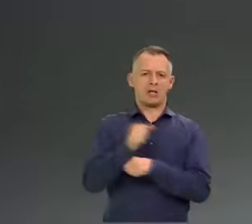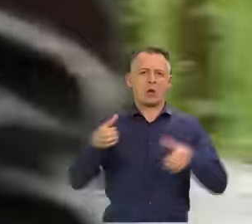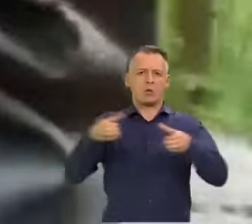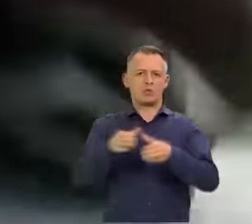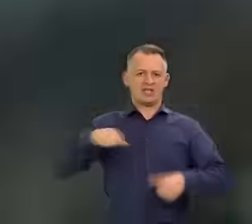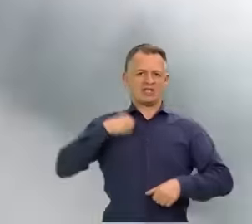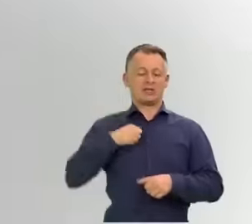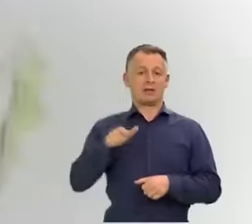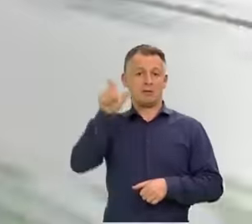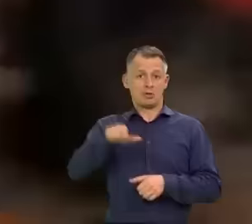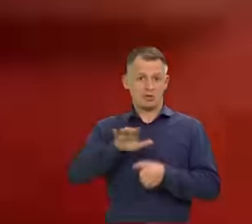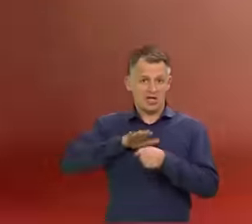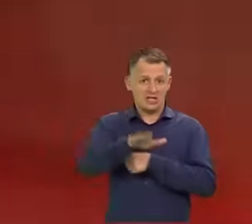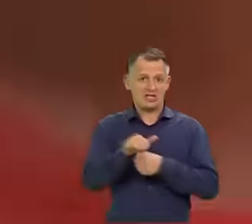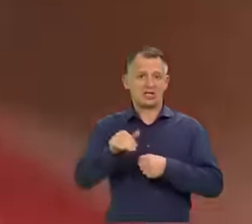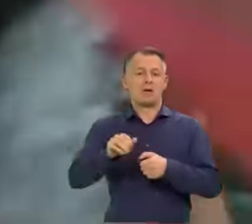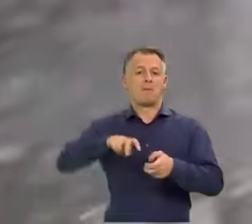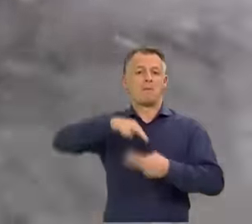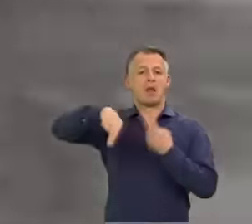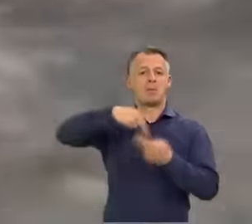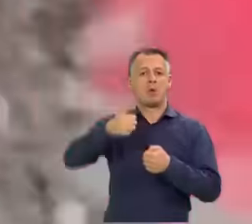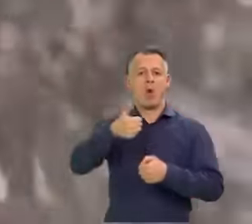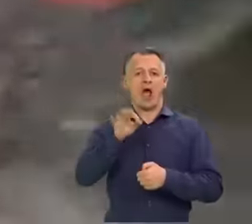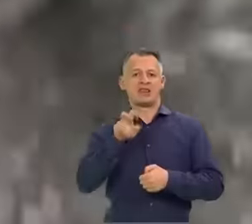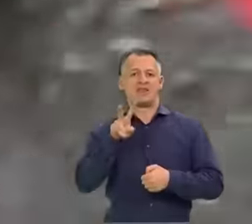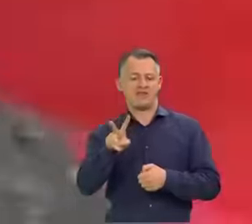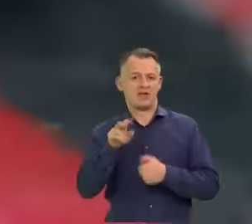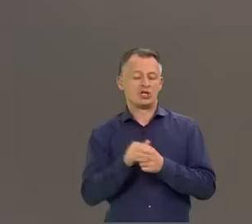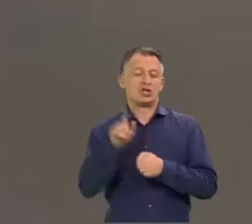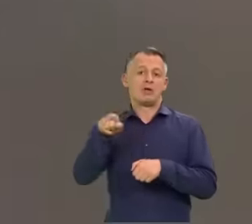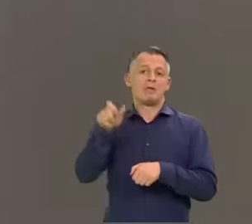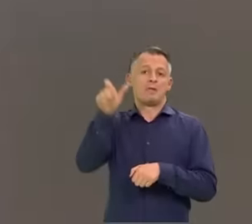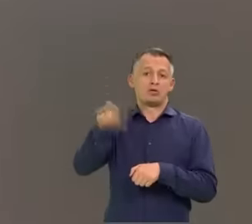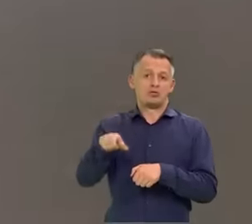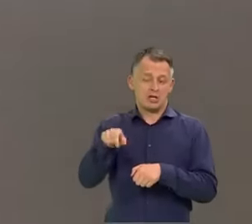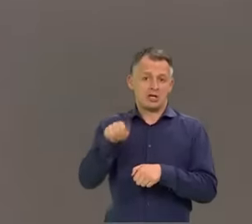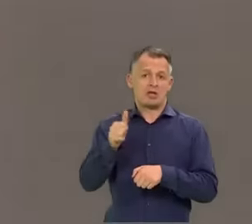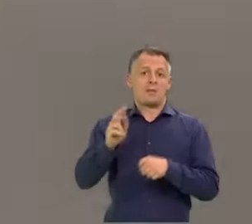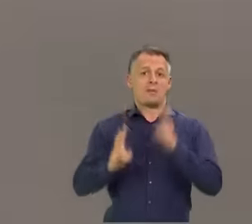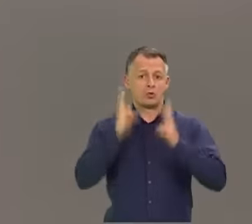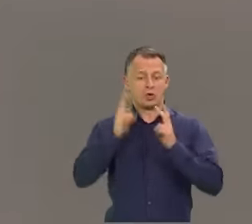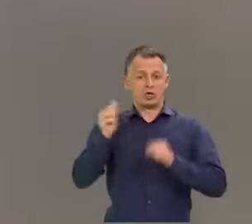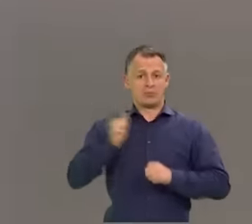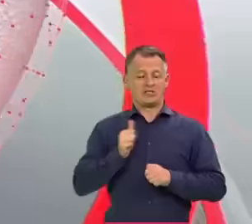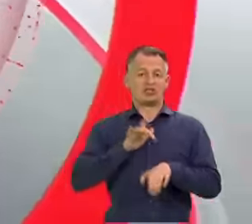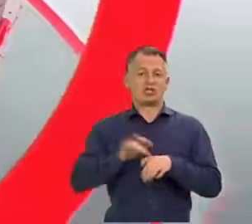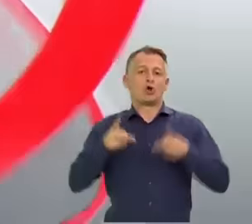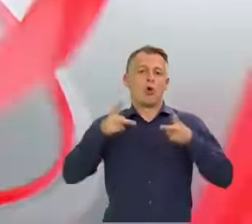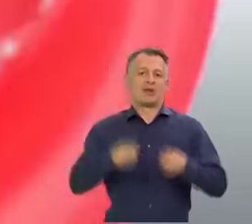Agresorii se plimbau cu ATV-urile pe un drum forestier, iar victimele au încercat să-i oprească.